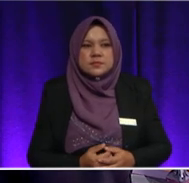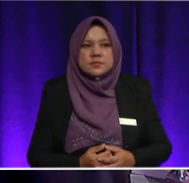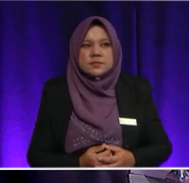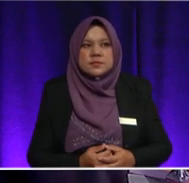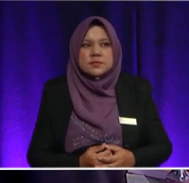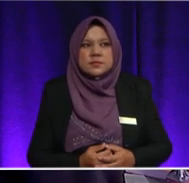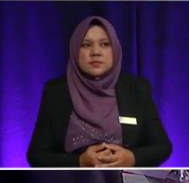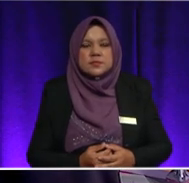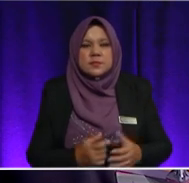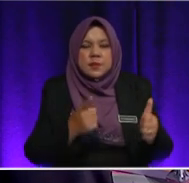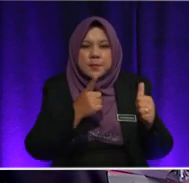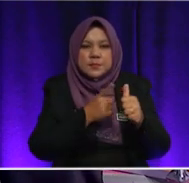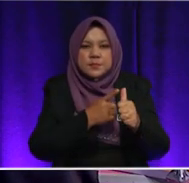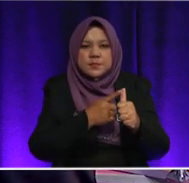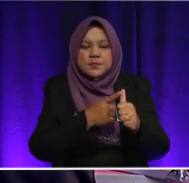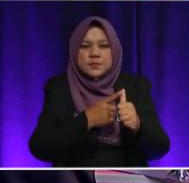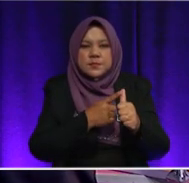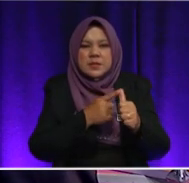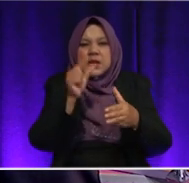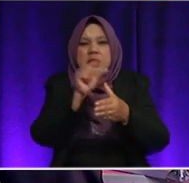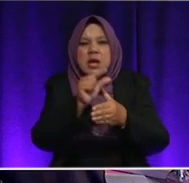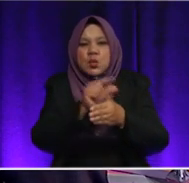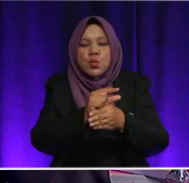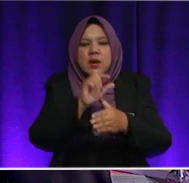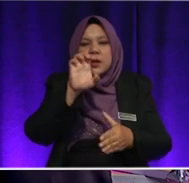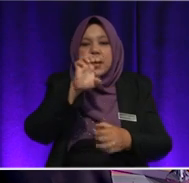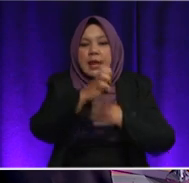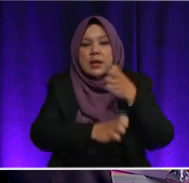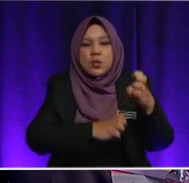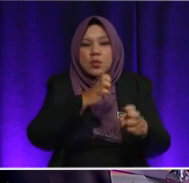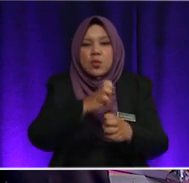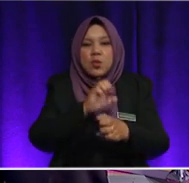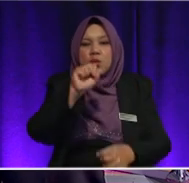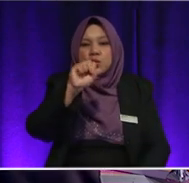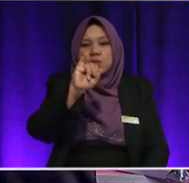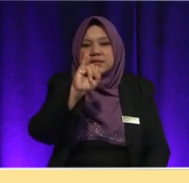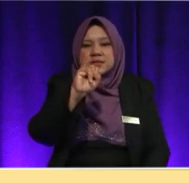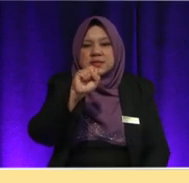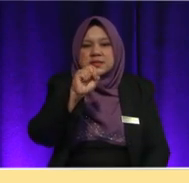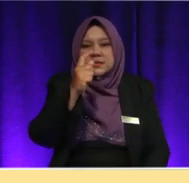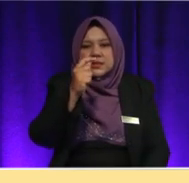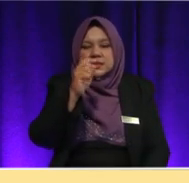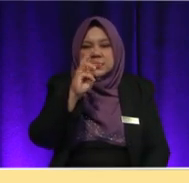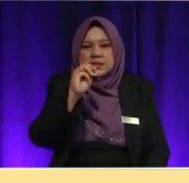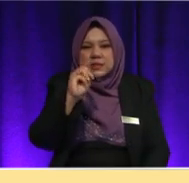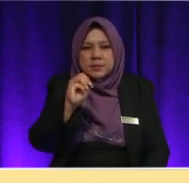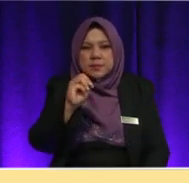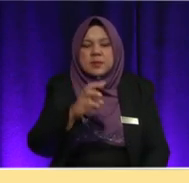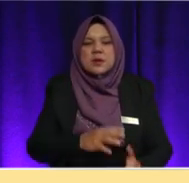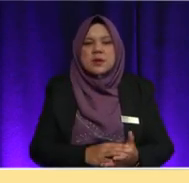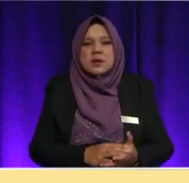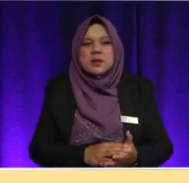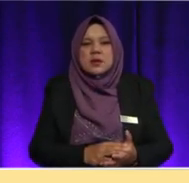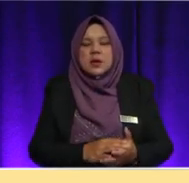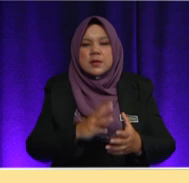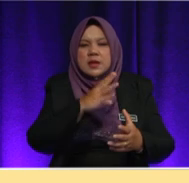ini keseharian yang pertama adalah gangguan ekosistem Oke takungan air menyebabkan perubahan tekanan suhu dan ciri kimia serta fisika